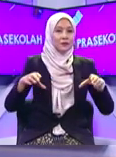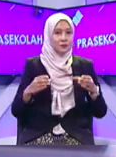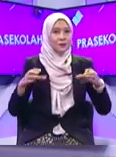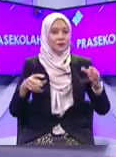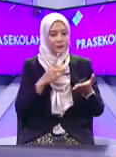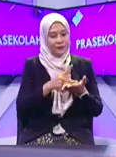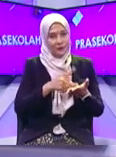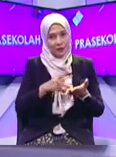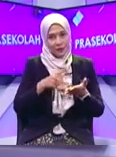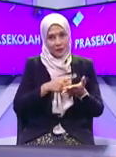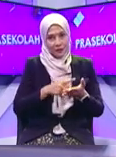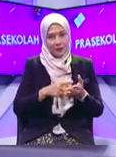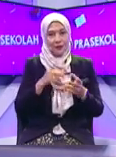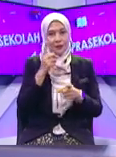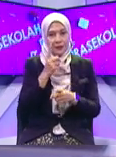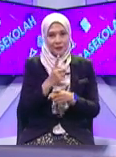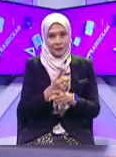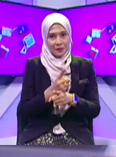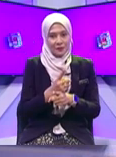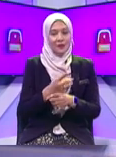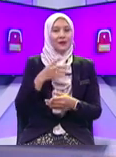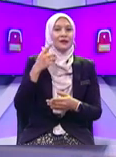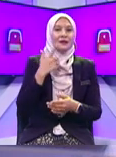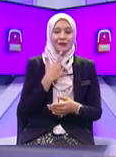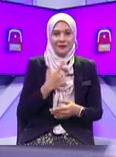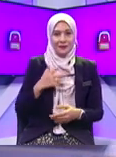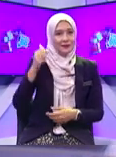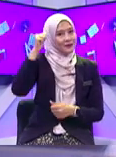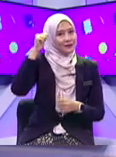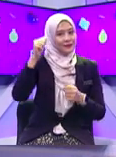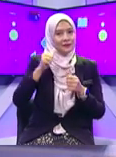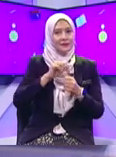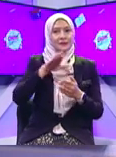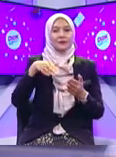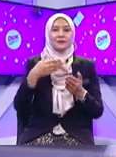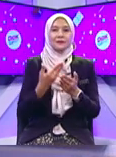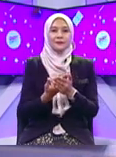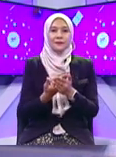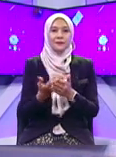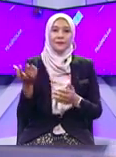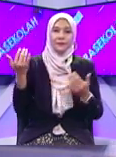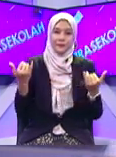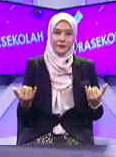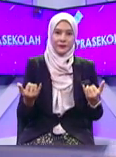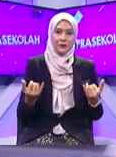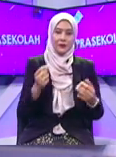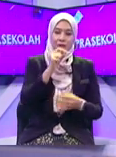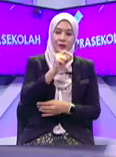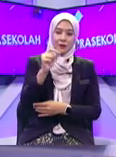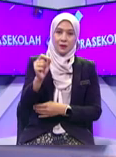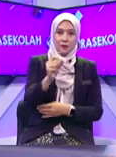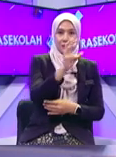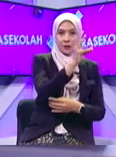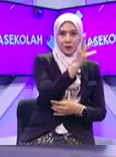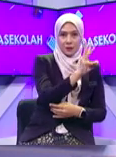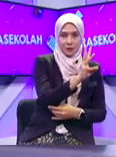membilang 1 sampailah 18 Oke Jom kita tulis dulu 16 kemudian